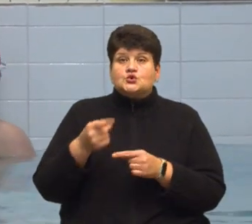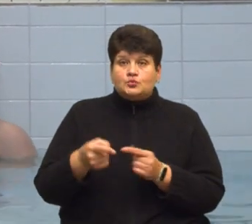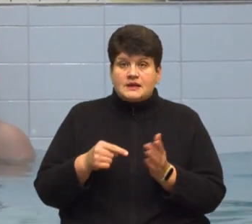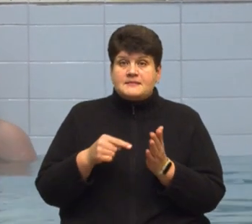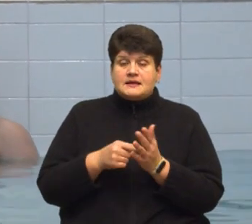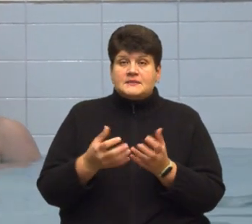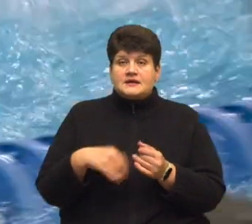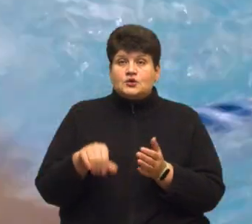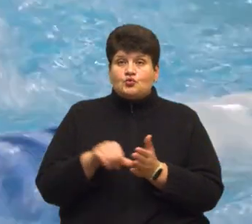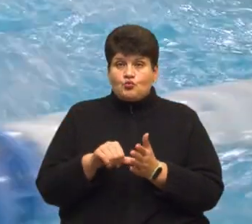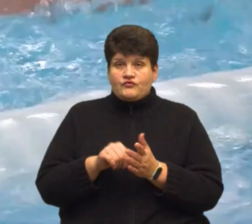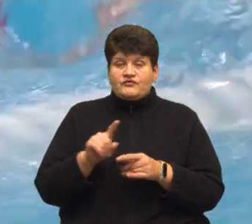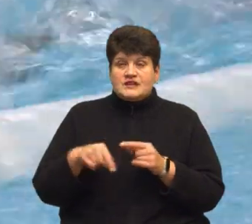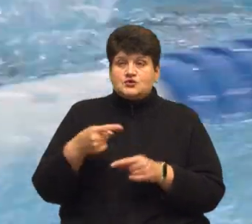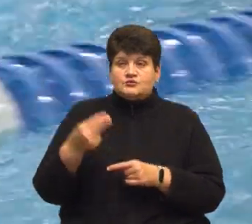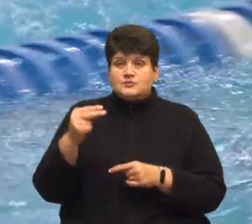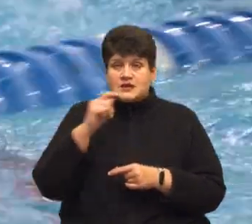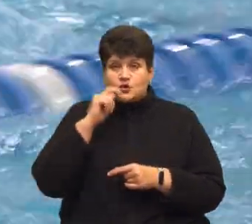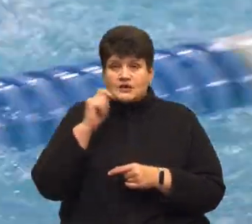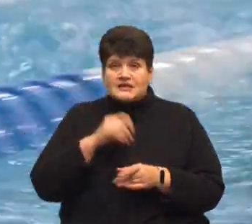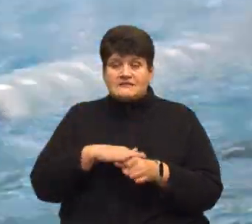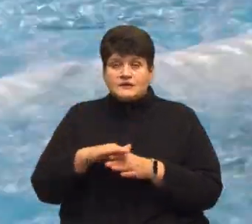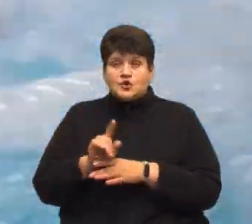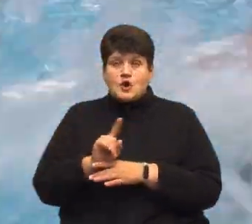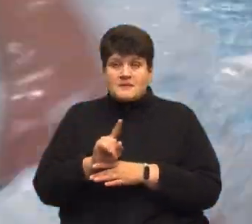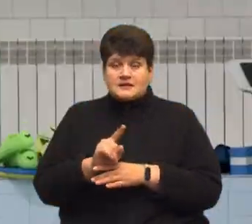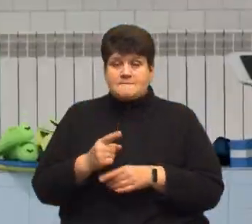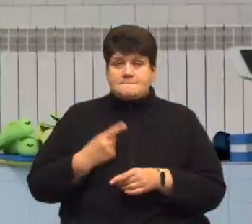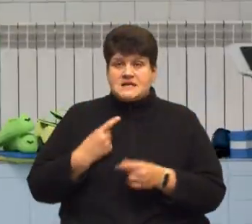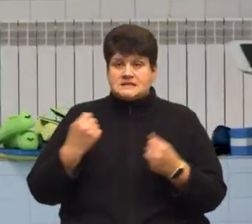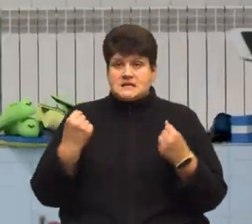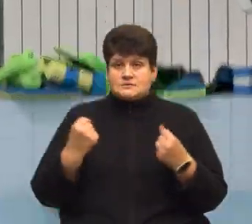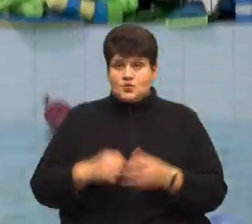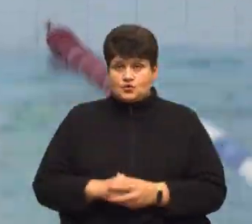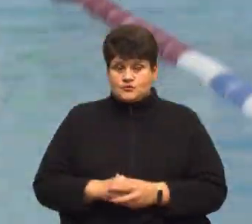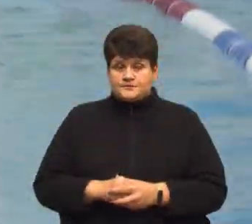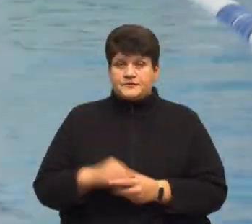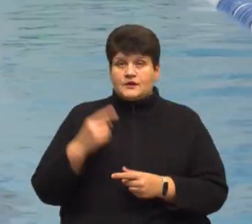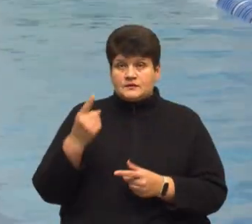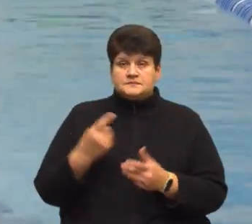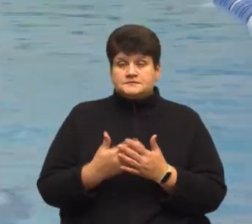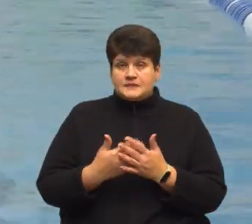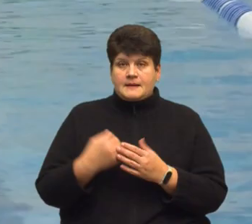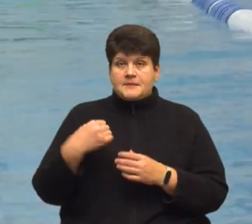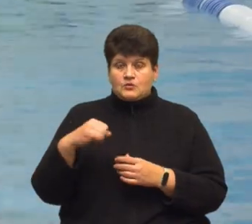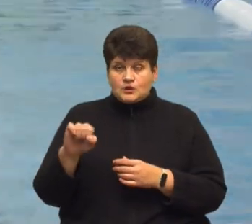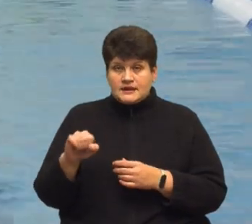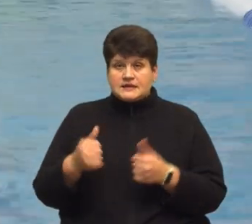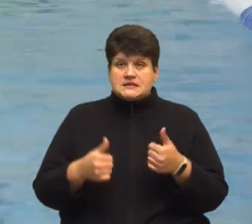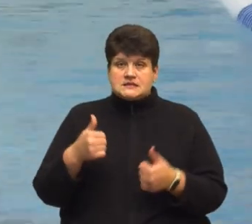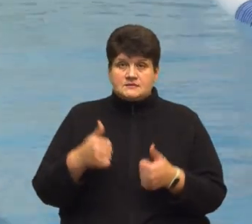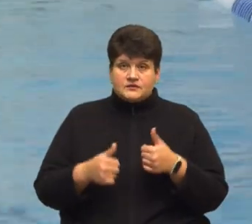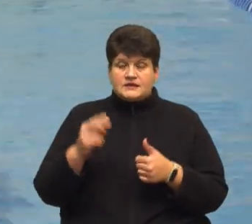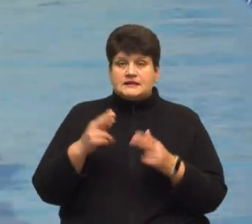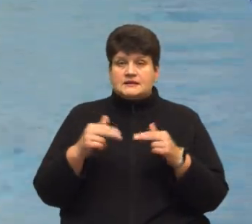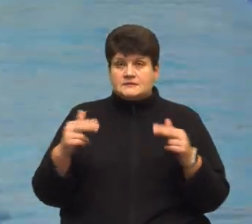участь в наступному чемпіонаті украї і виконати норматив майстра спорту одна з дисциплін в якій перемогла Вікторія на змаганнях у Дніпрі